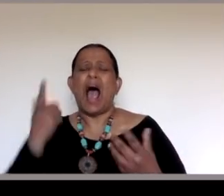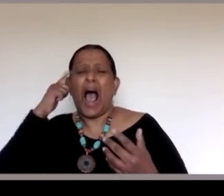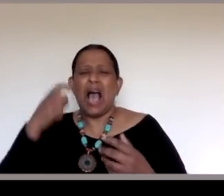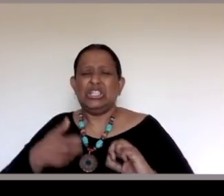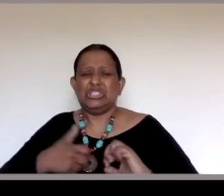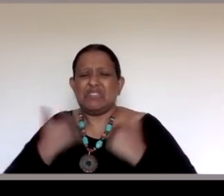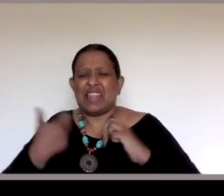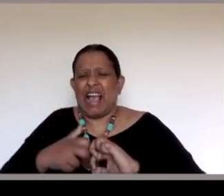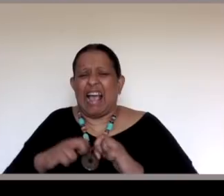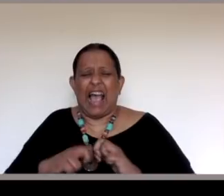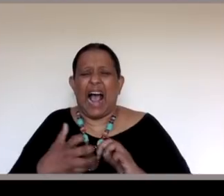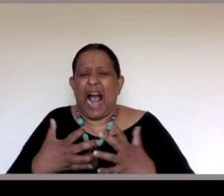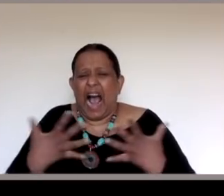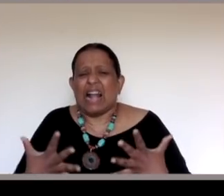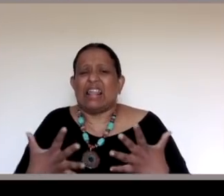முன்னே கொண்டு